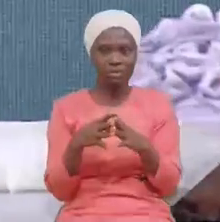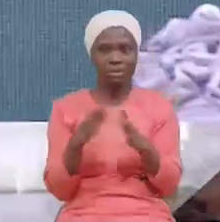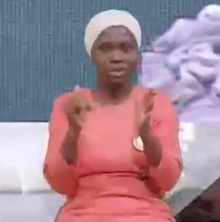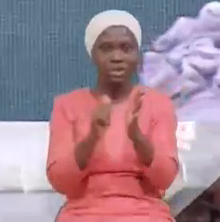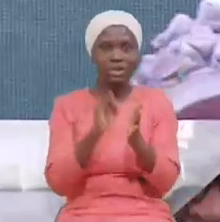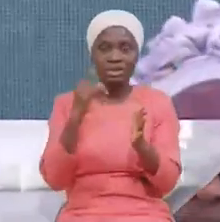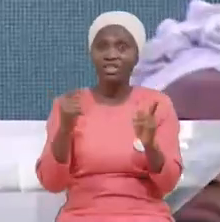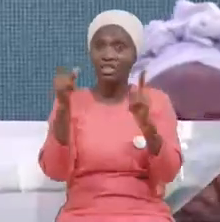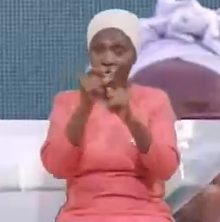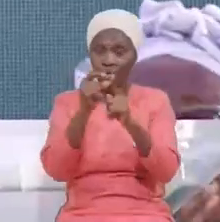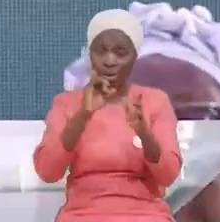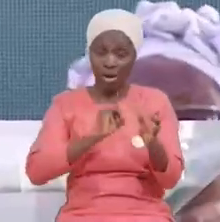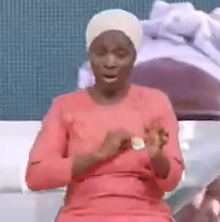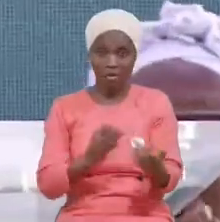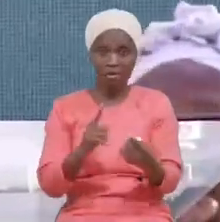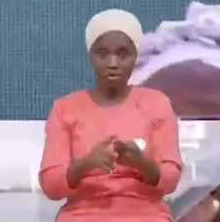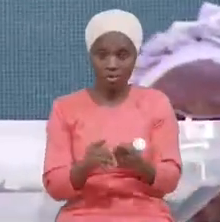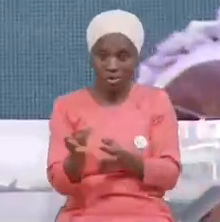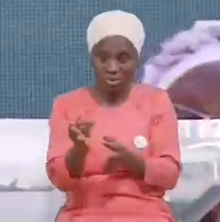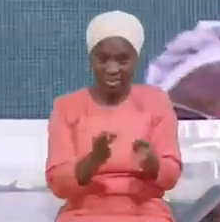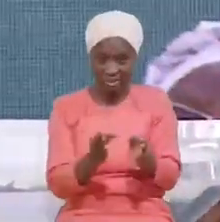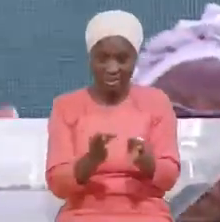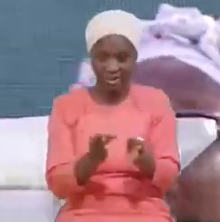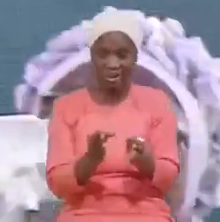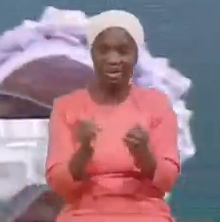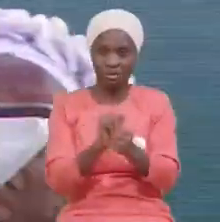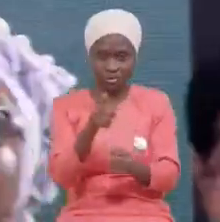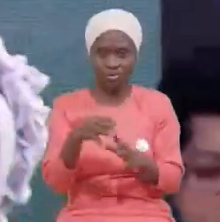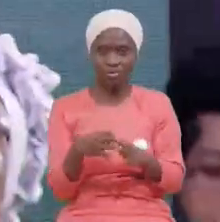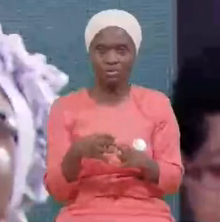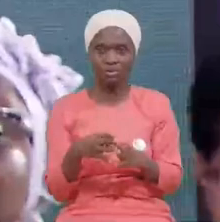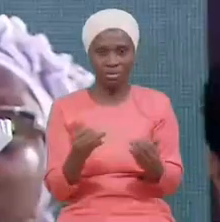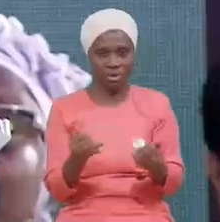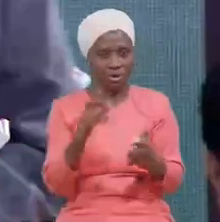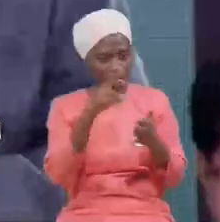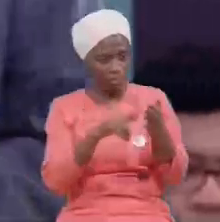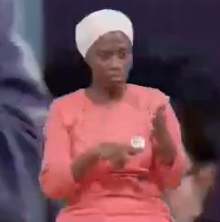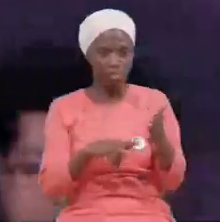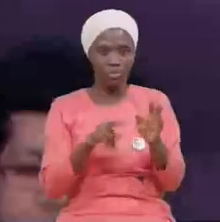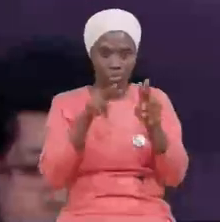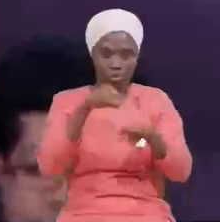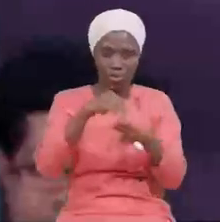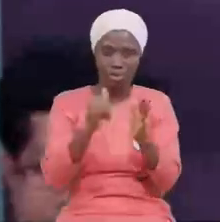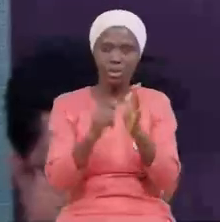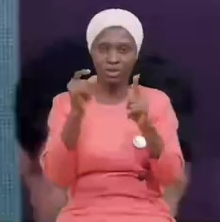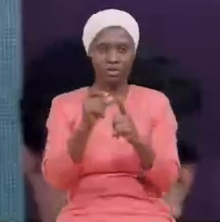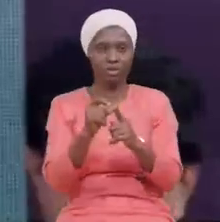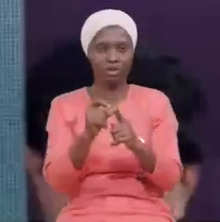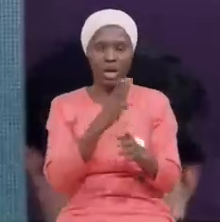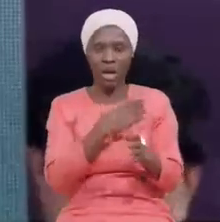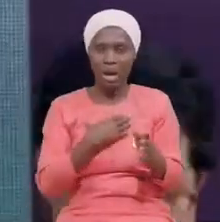C'est le mot que je vais explorer avec vous. Quand vous prenez ce mot, vous analysez ce